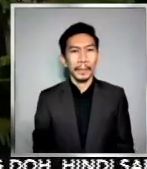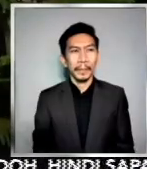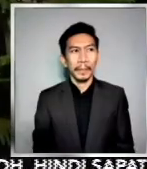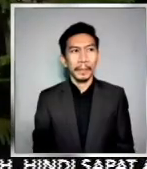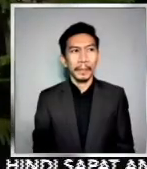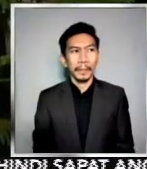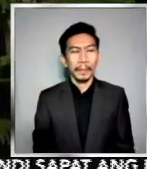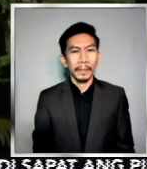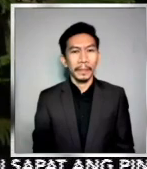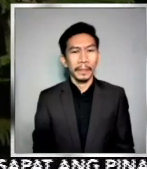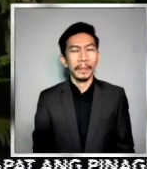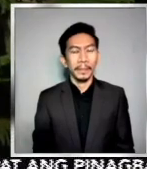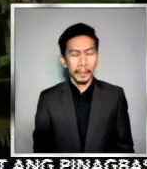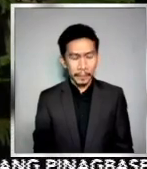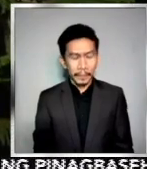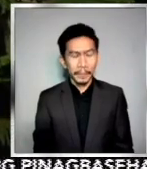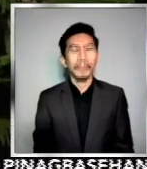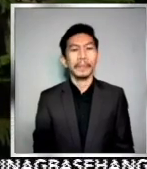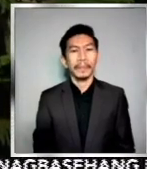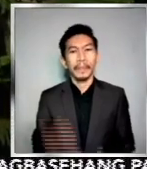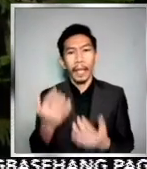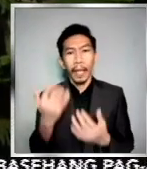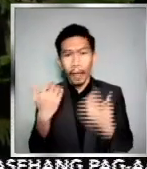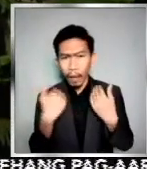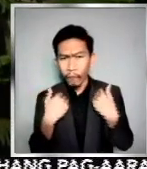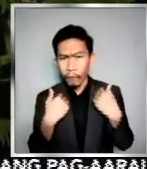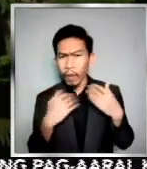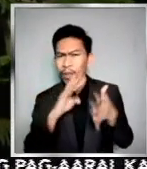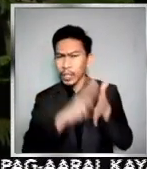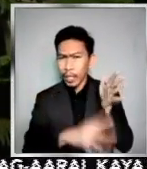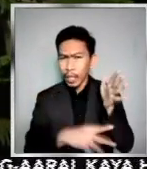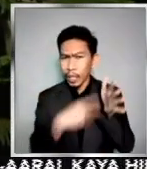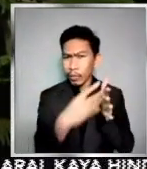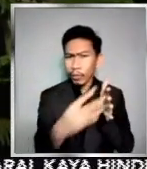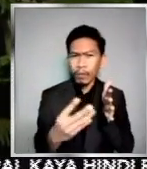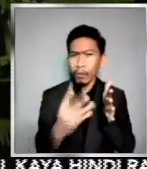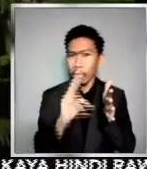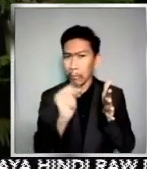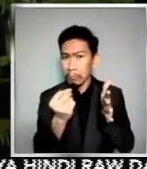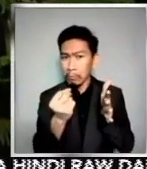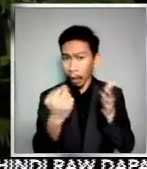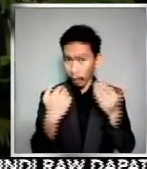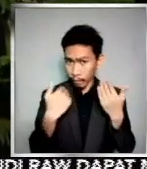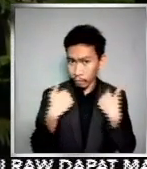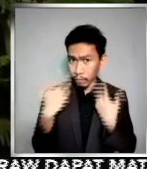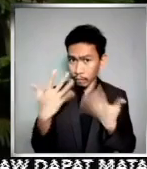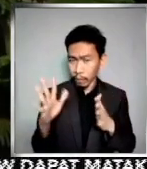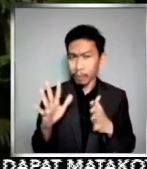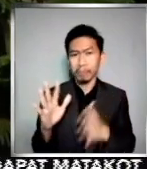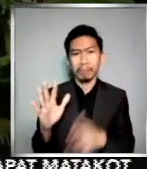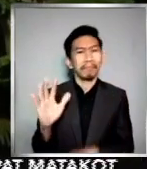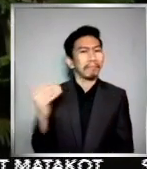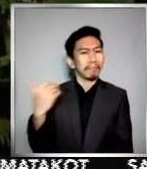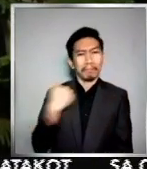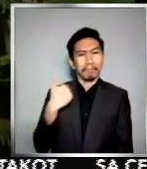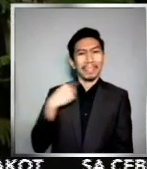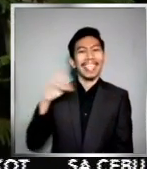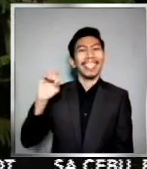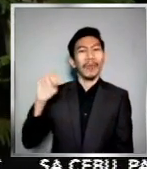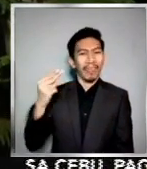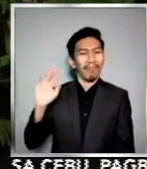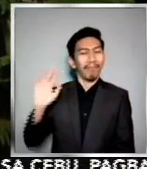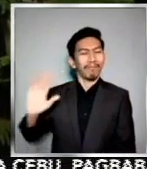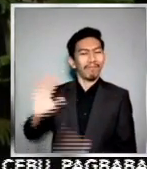Ivan, sa tanong kung may petsa na para sa vaccine rollout sa publiko, ayon sa DOH official, wala pa silang abiso dito.